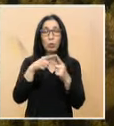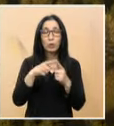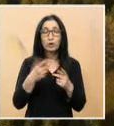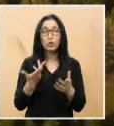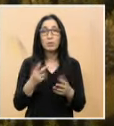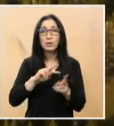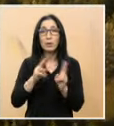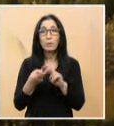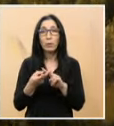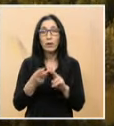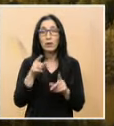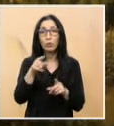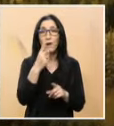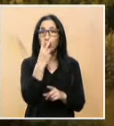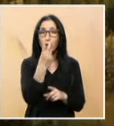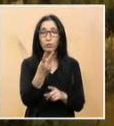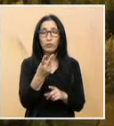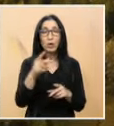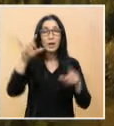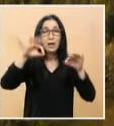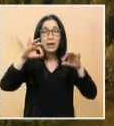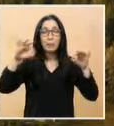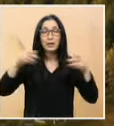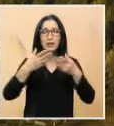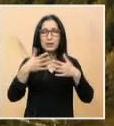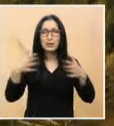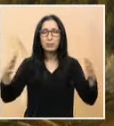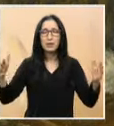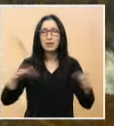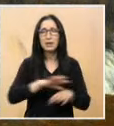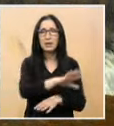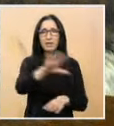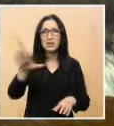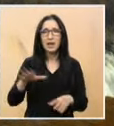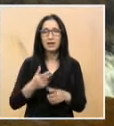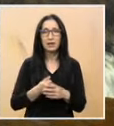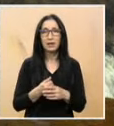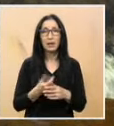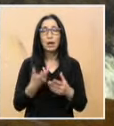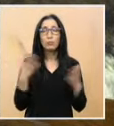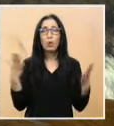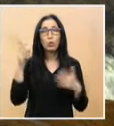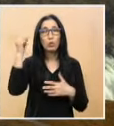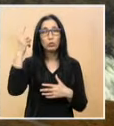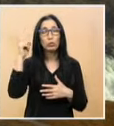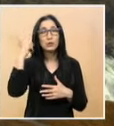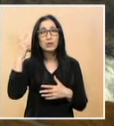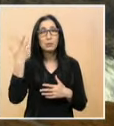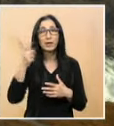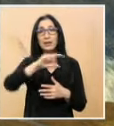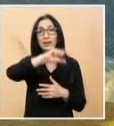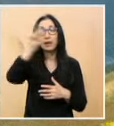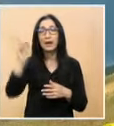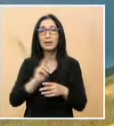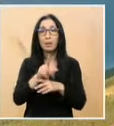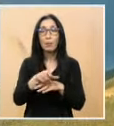се променя и това, което виждаме, тъй като капките са разпръснати навсякъде из атмосферата. Много култури са смятали,